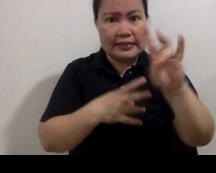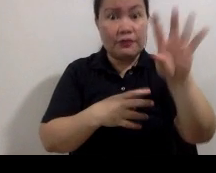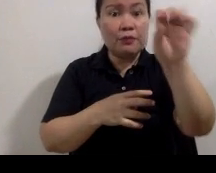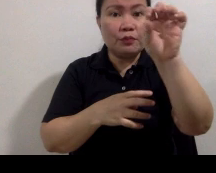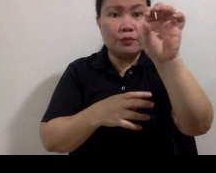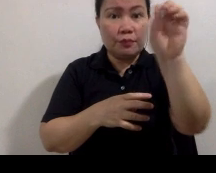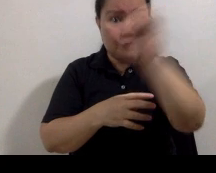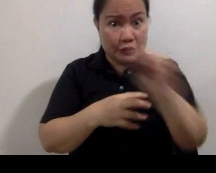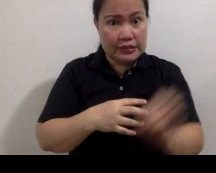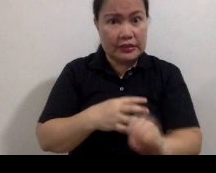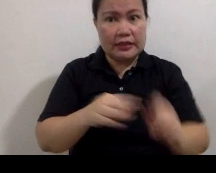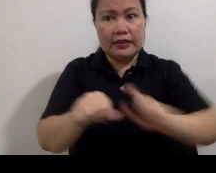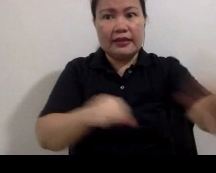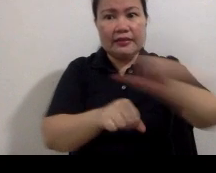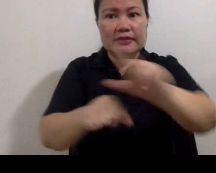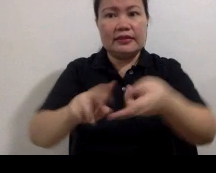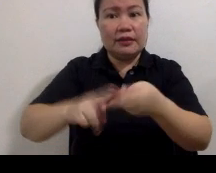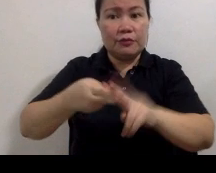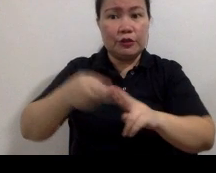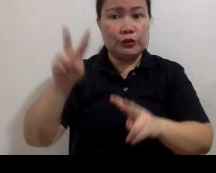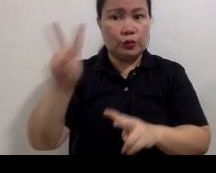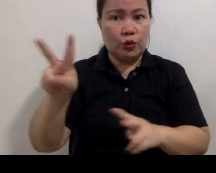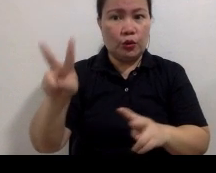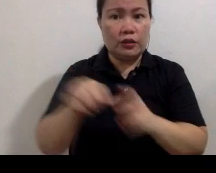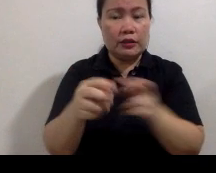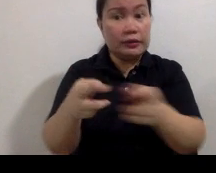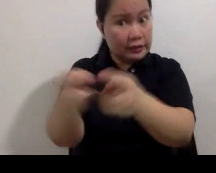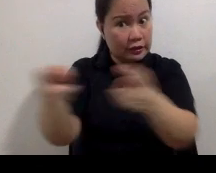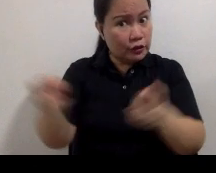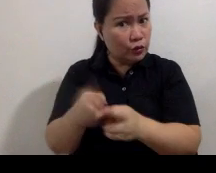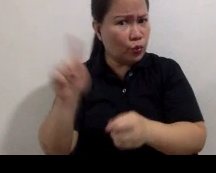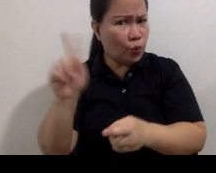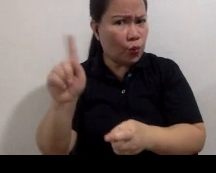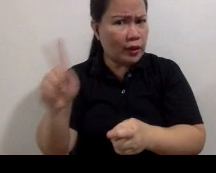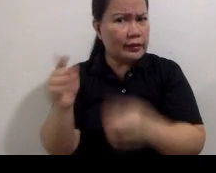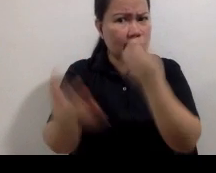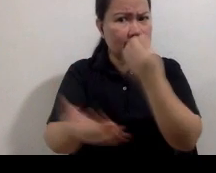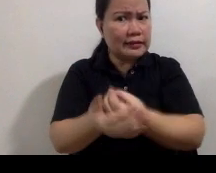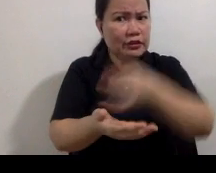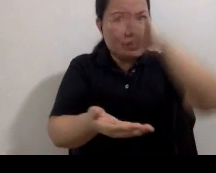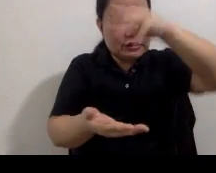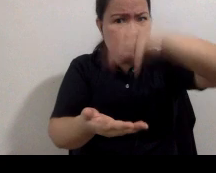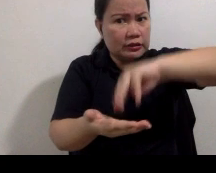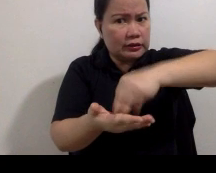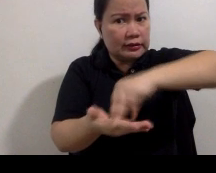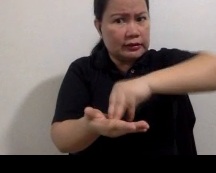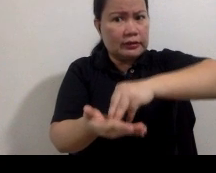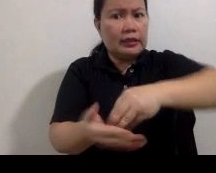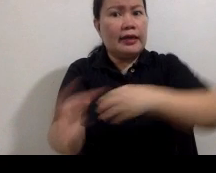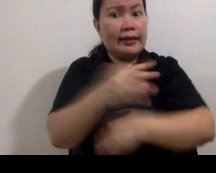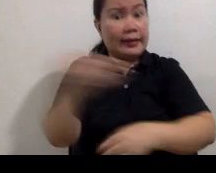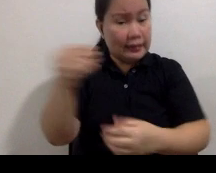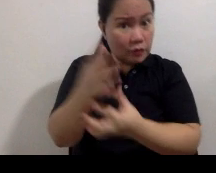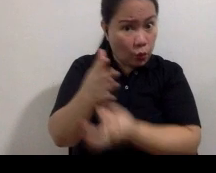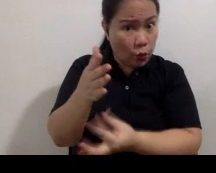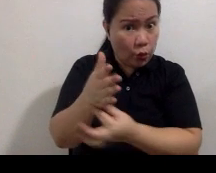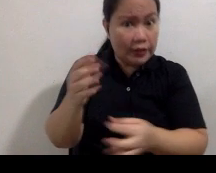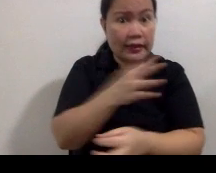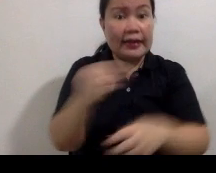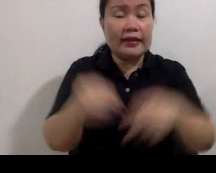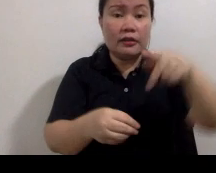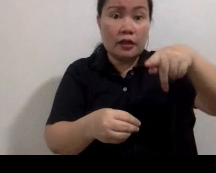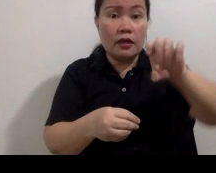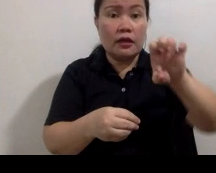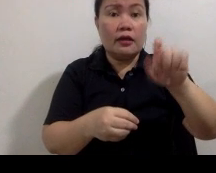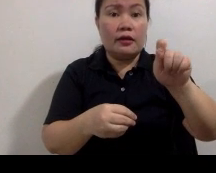Correct. Okay, number 2. Ang rehiyong patlang ay sagana sa yamang mineral, particular na sa langis at